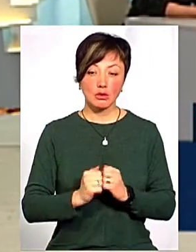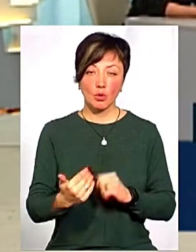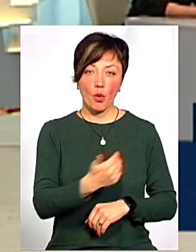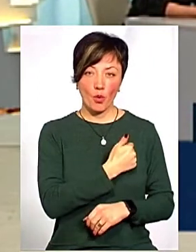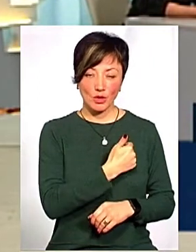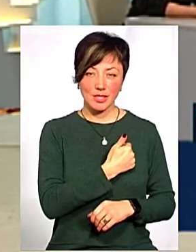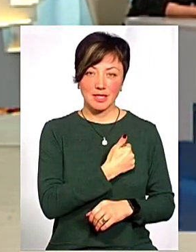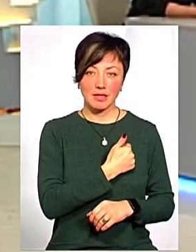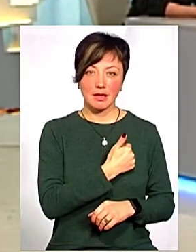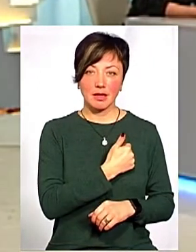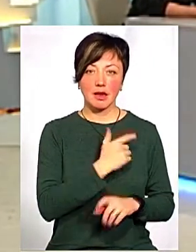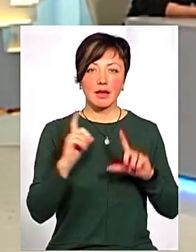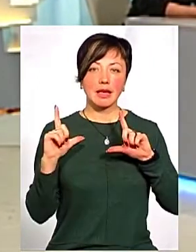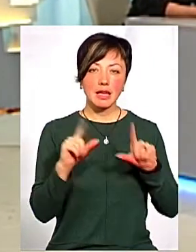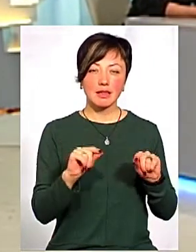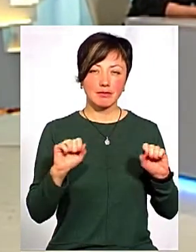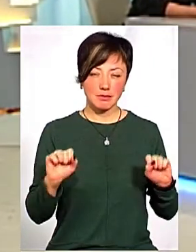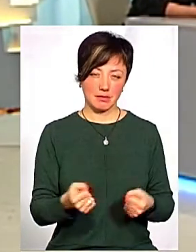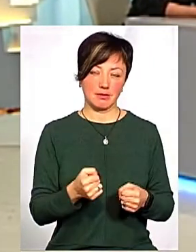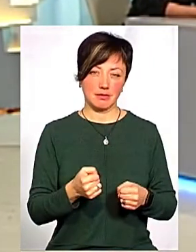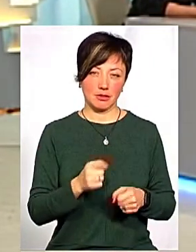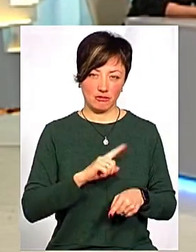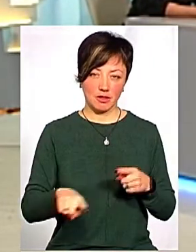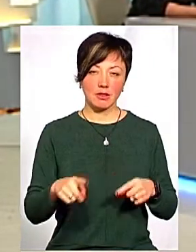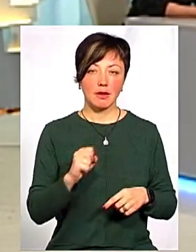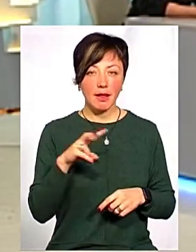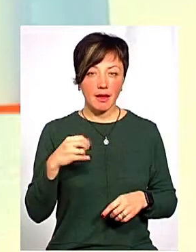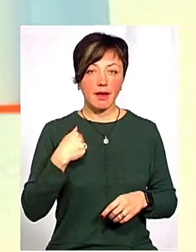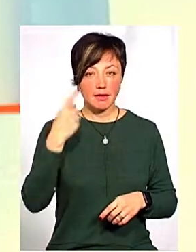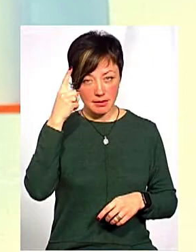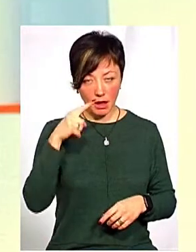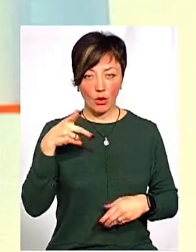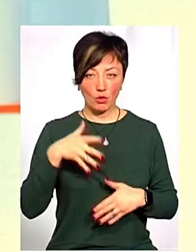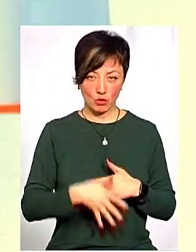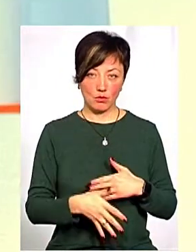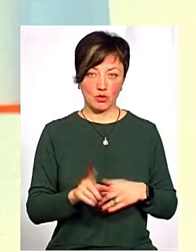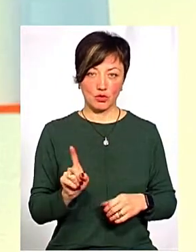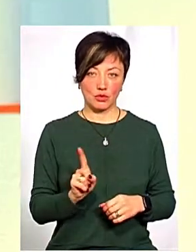хочеться поїхати швидше. Але я знаю і я розумію, що